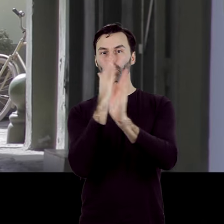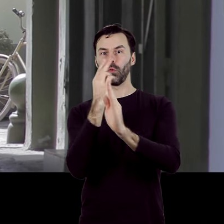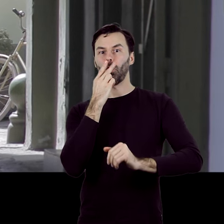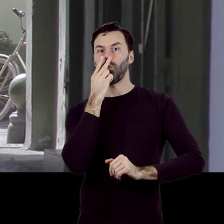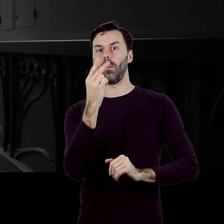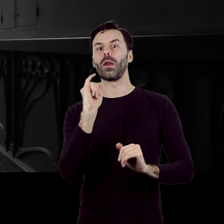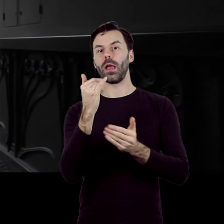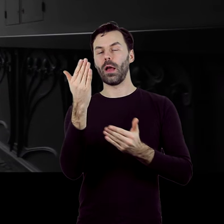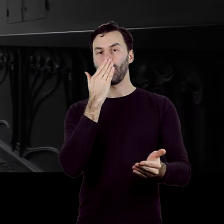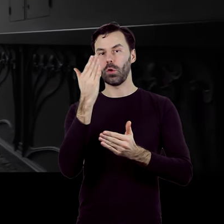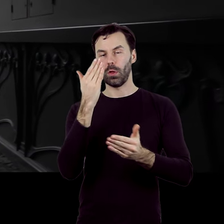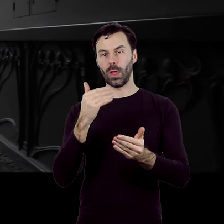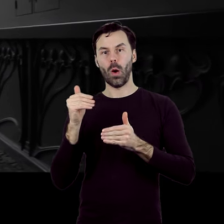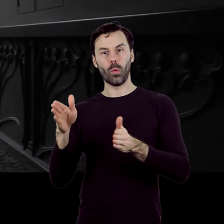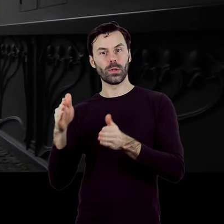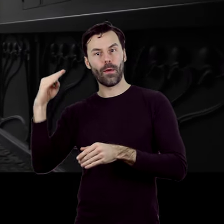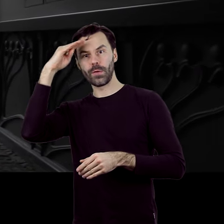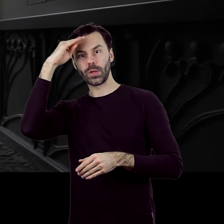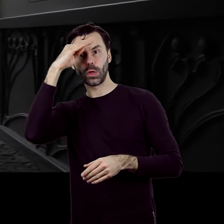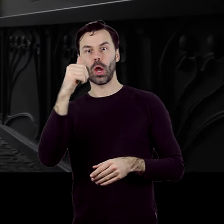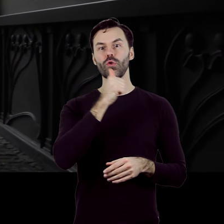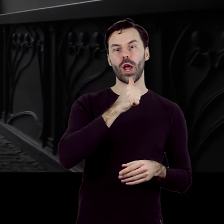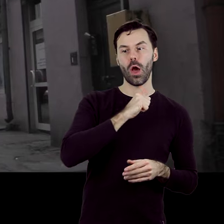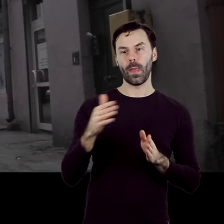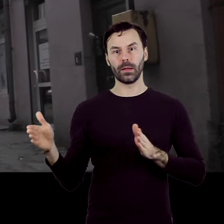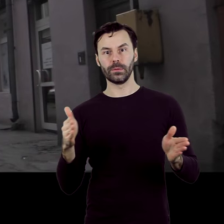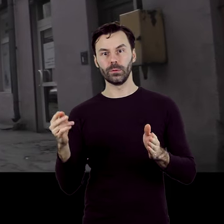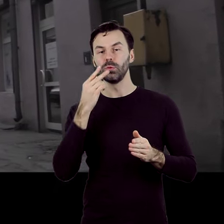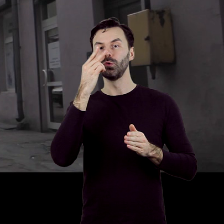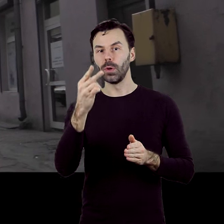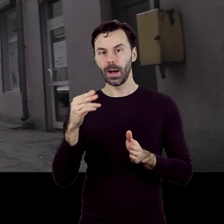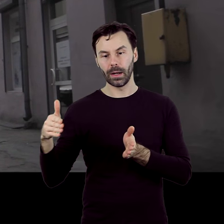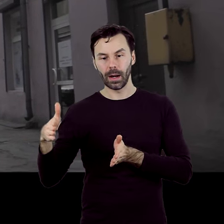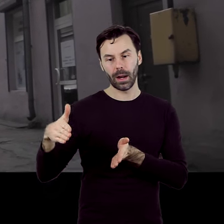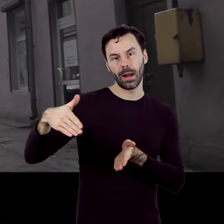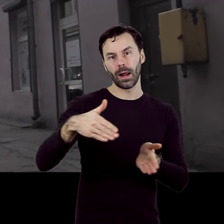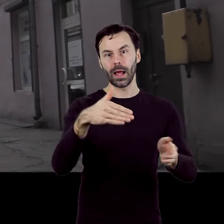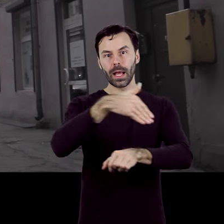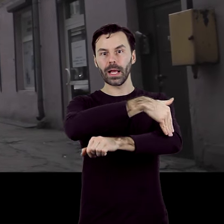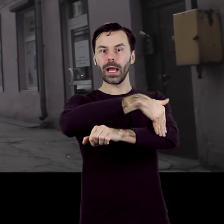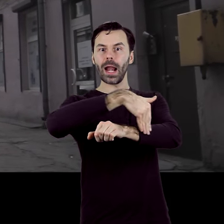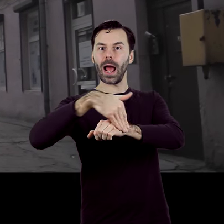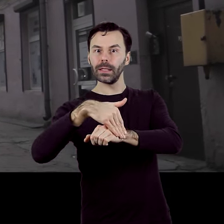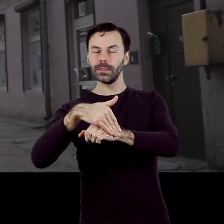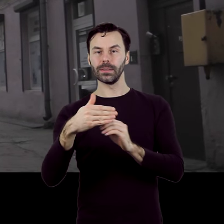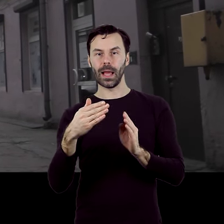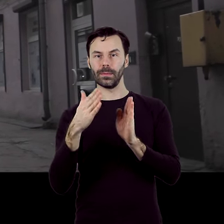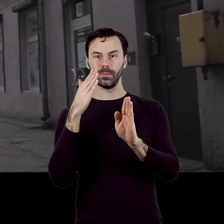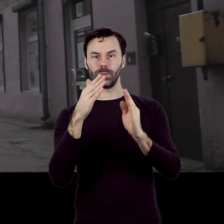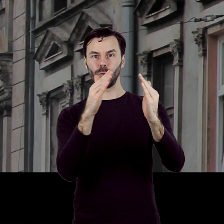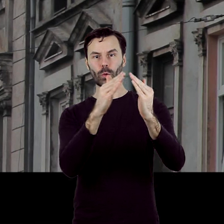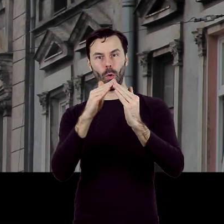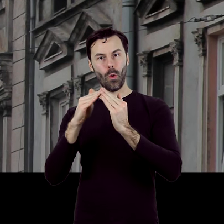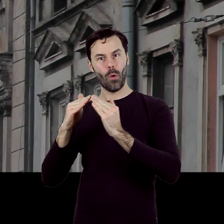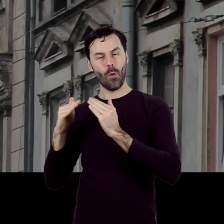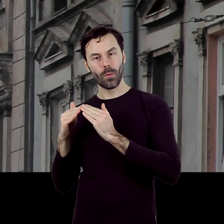Piotrkowskiej, pomiędzy Więckowskiego a Zieloną. Ukośnie przebiegające granice, linie murów i załamujące się proste